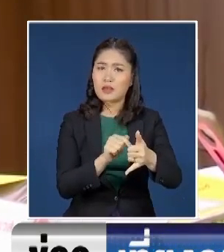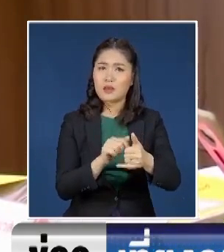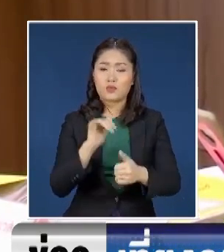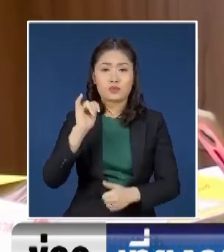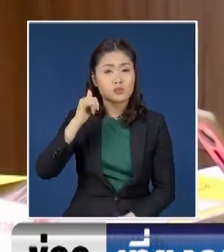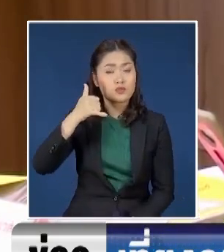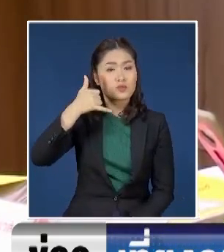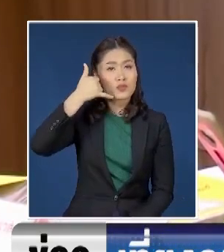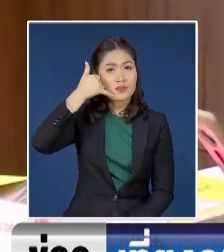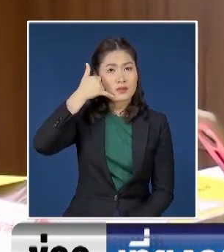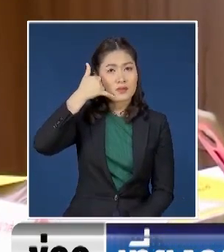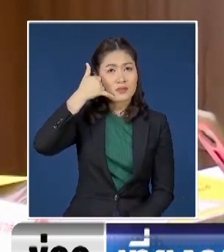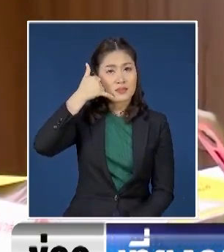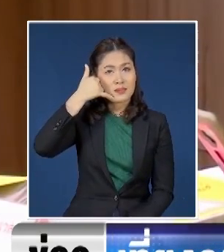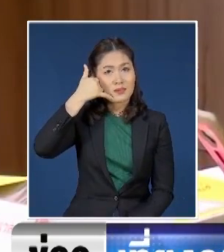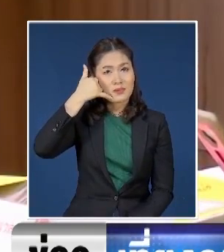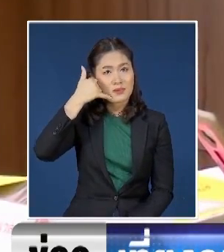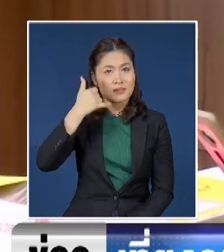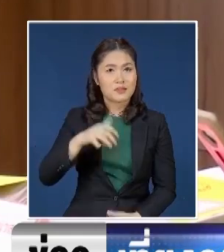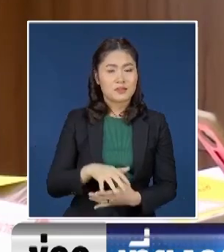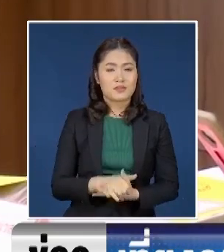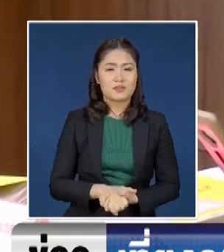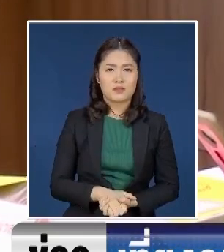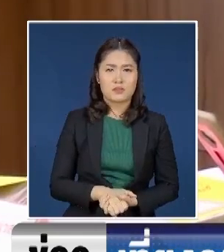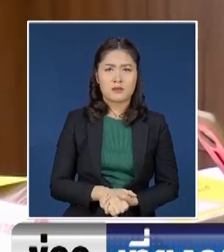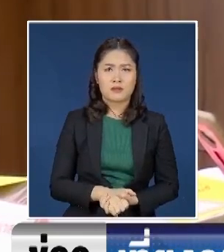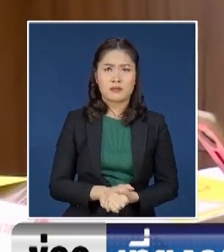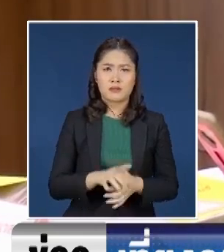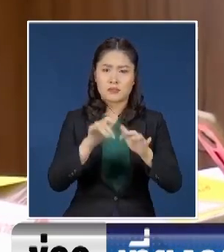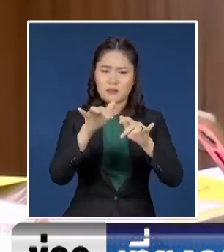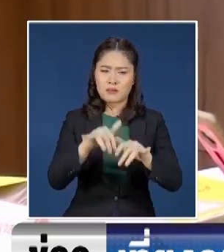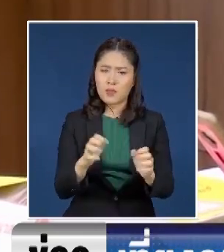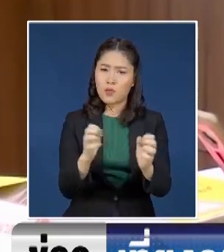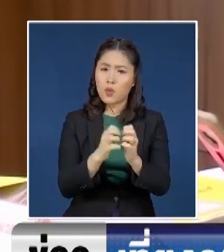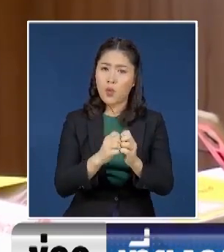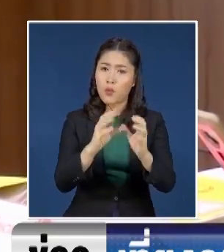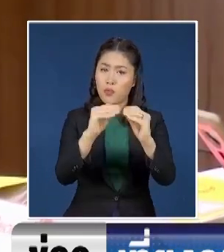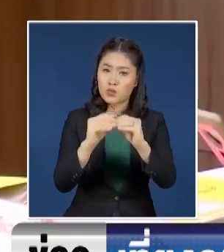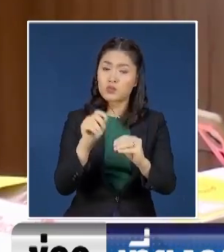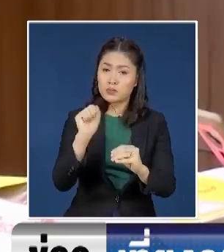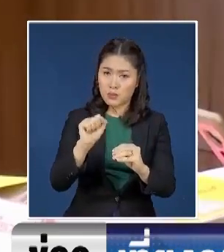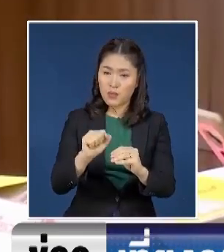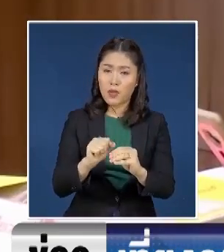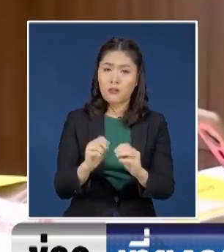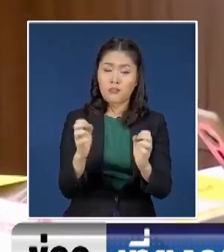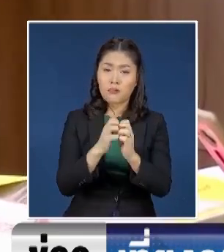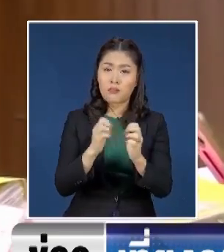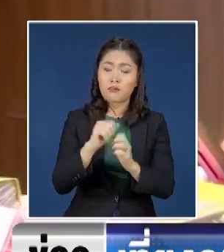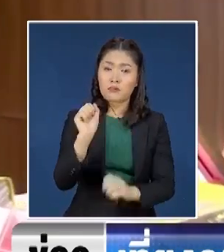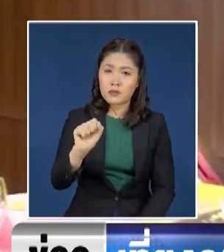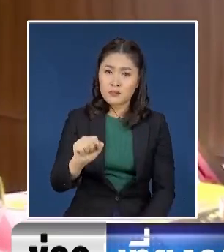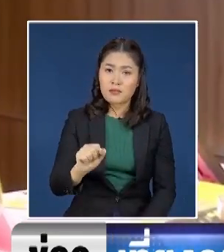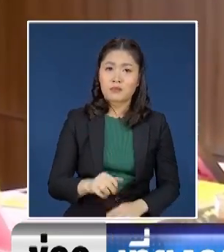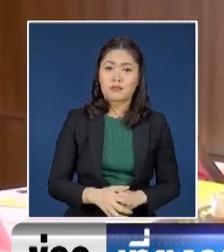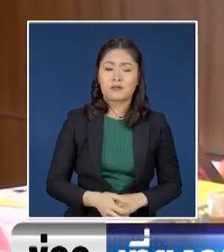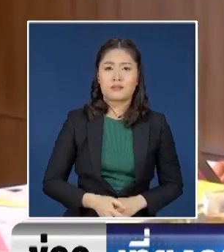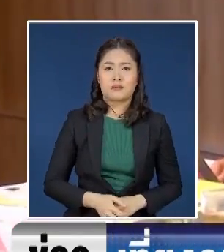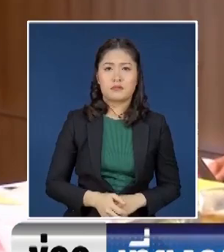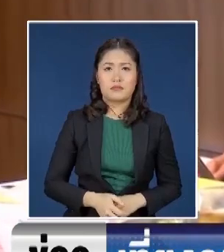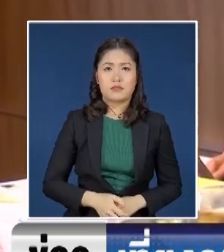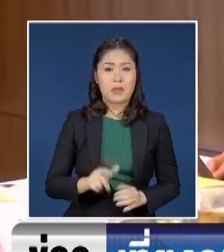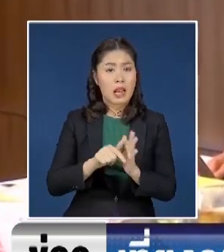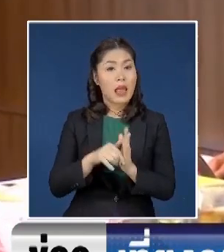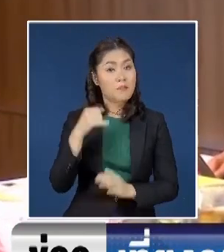ใช้เครื่องโทรศัพท์นะปิดข้อบังคับไหมรบกวนที่ประชุมไหมนะครับนะเลข